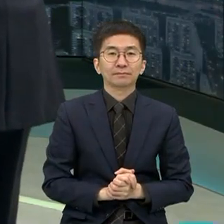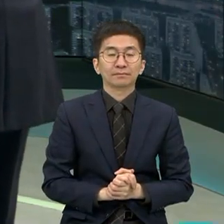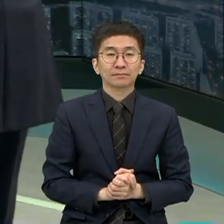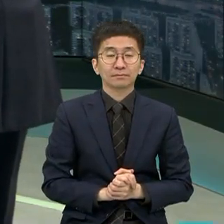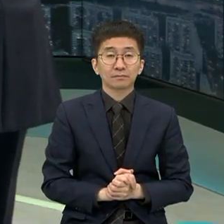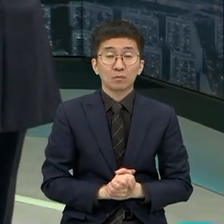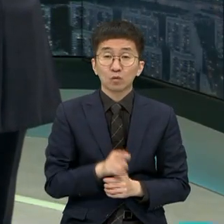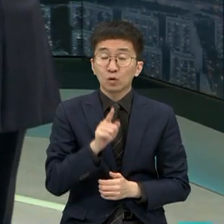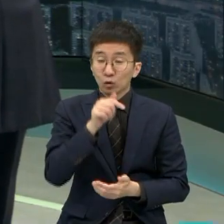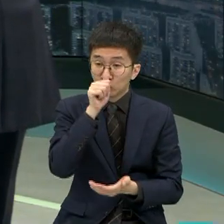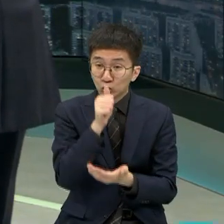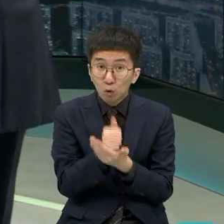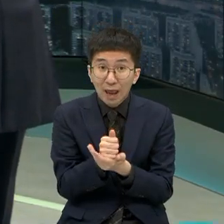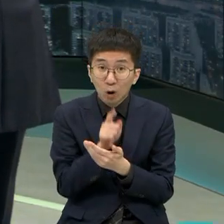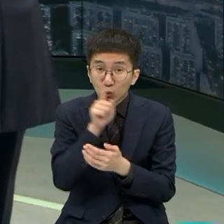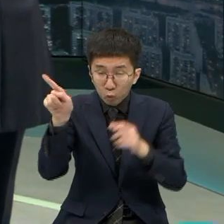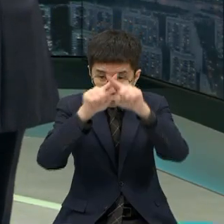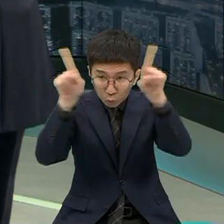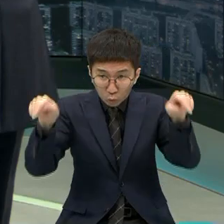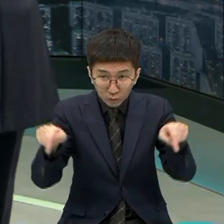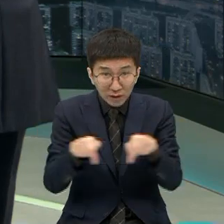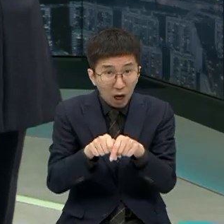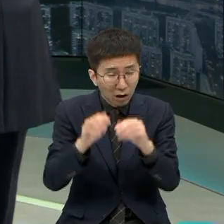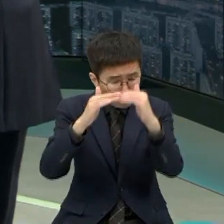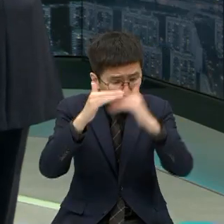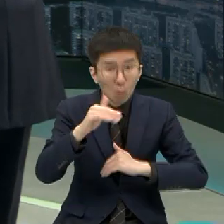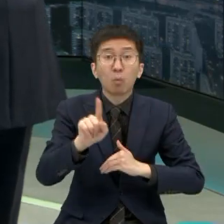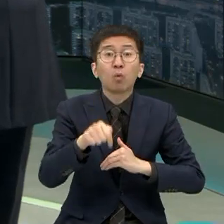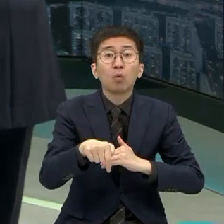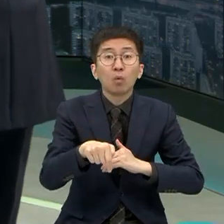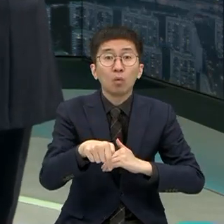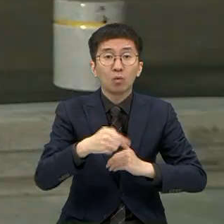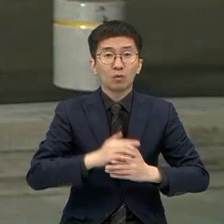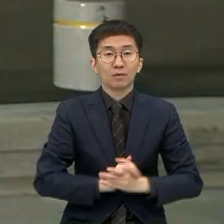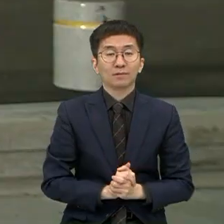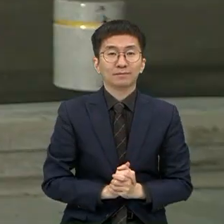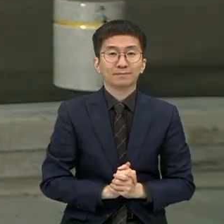공소장에 는 어떤 혐의가 담길 걸로 보이나요